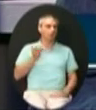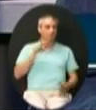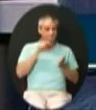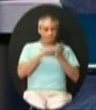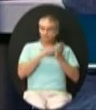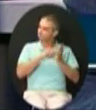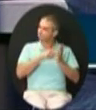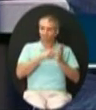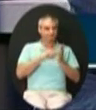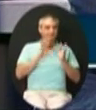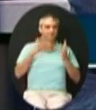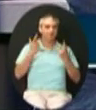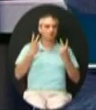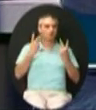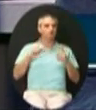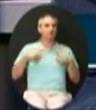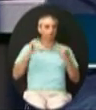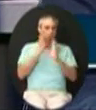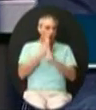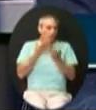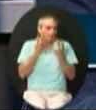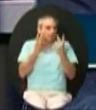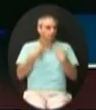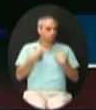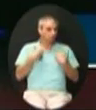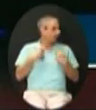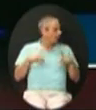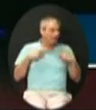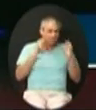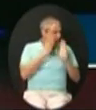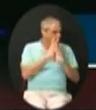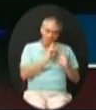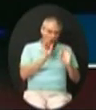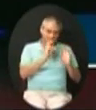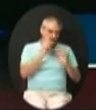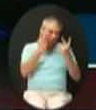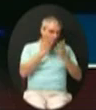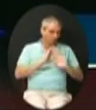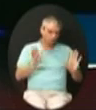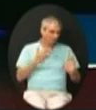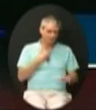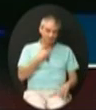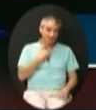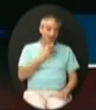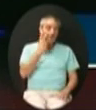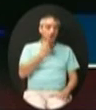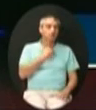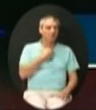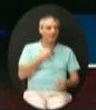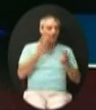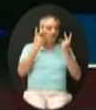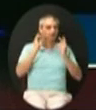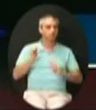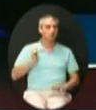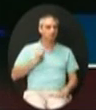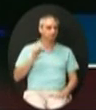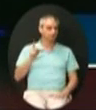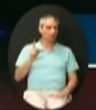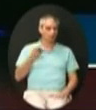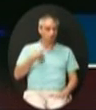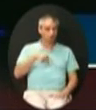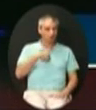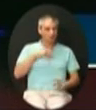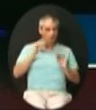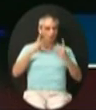לנו זה, לא. החיים של מחבל? למה חשוב לנו? החיים של המחבל ממש לא חשובים לי. חשובים לי הערכים של צה"ל,